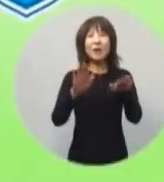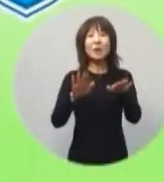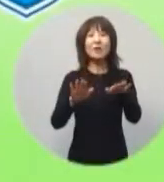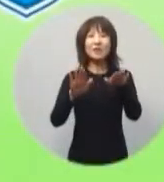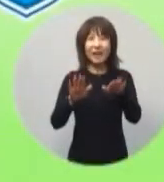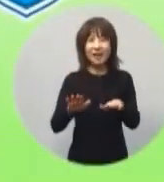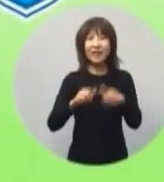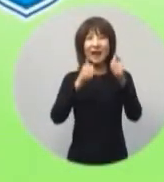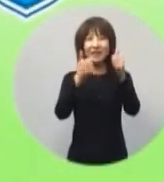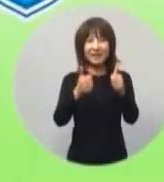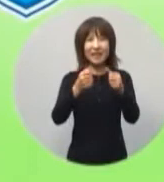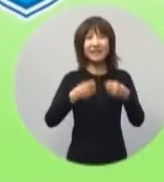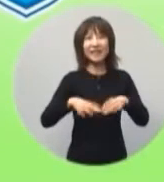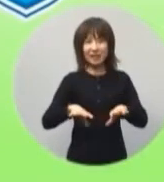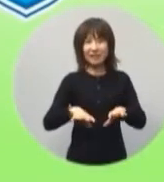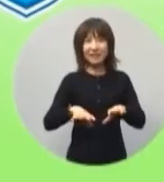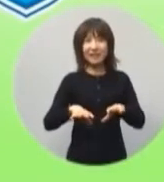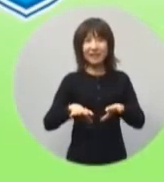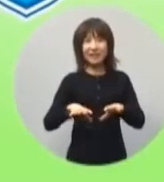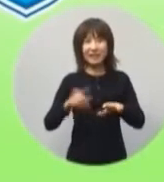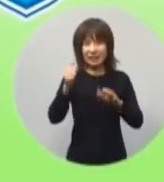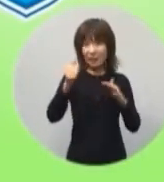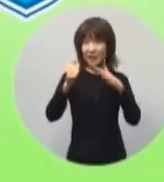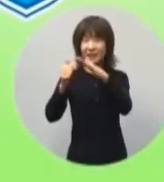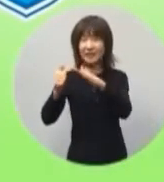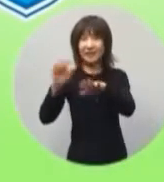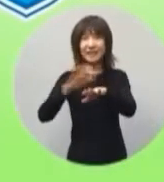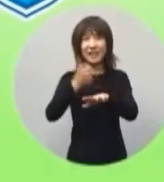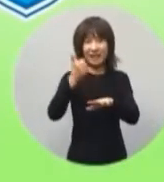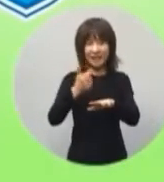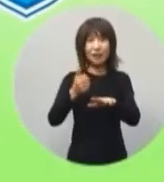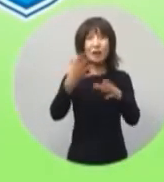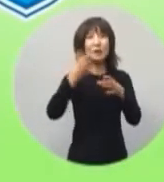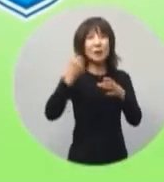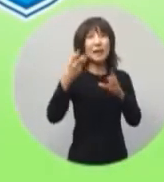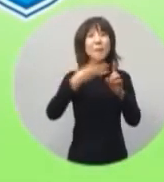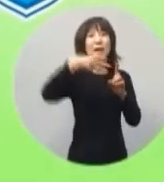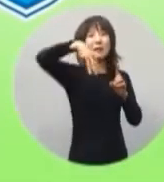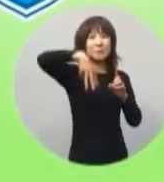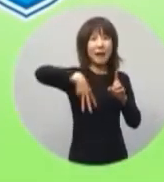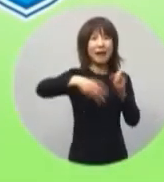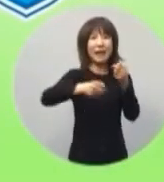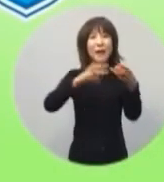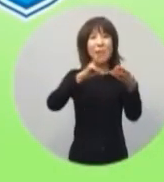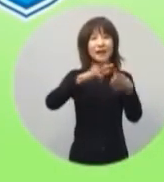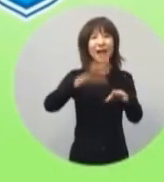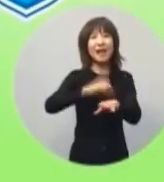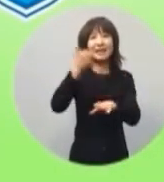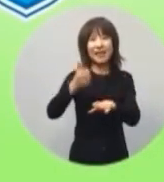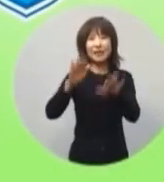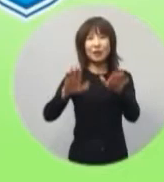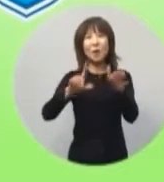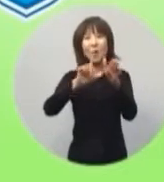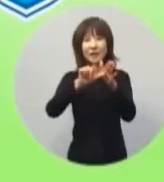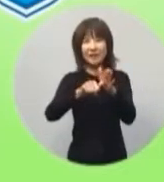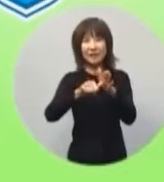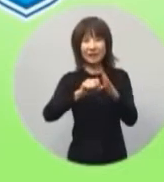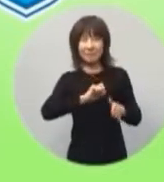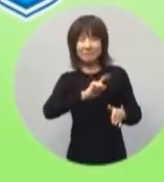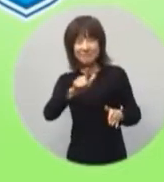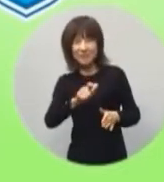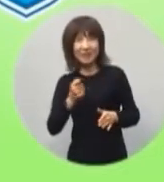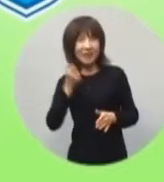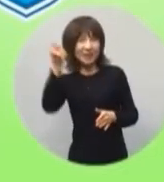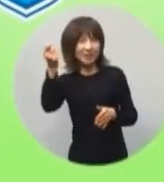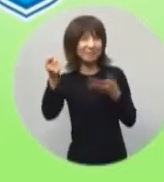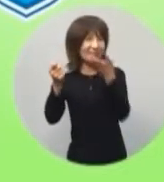は茅ヶ崎出身の人気プレーヤー湘南ベルマーレ鎌田翔馬選手に今シーズンの意気込みを突撃